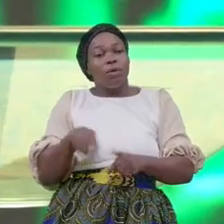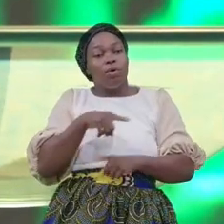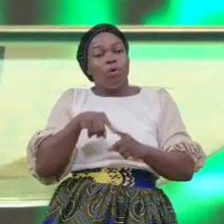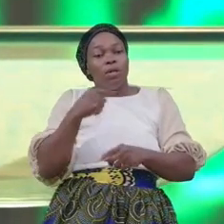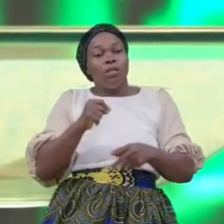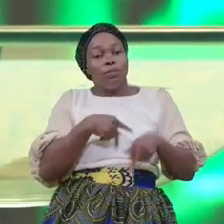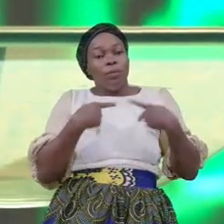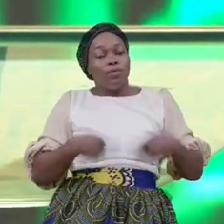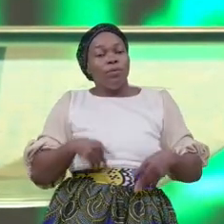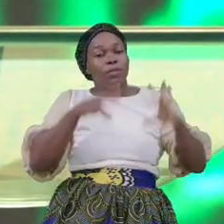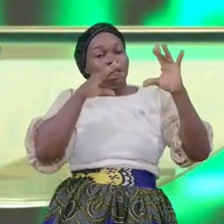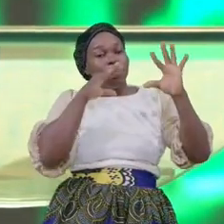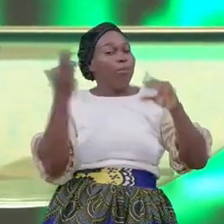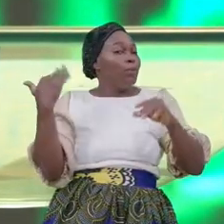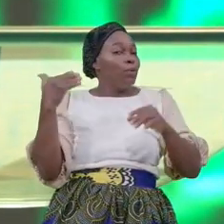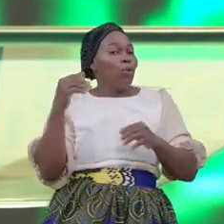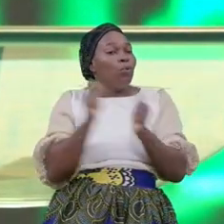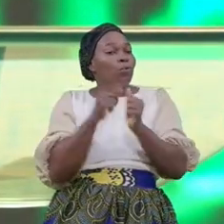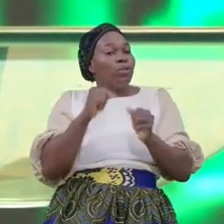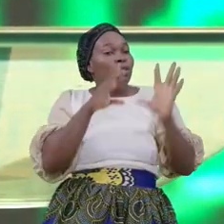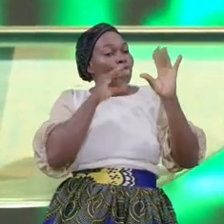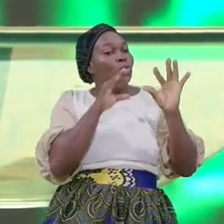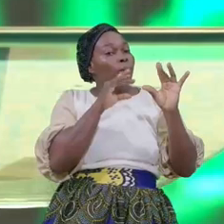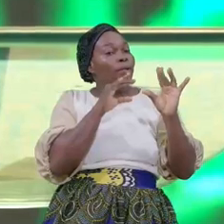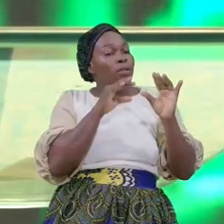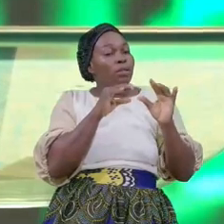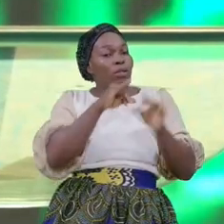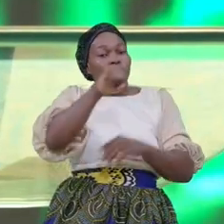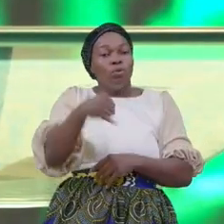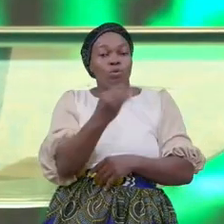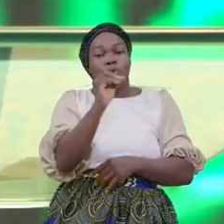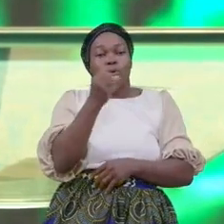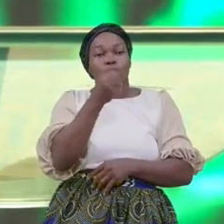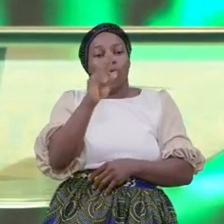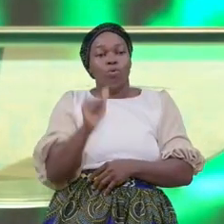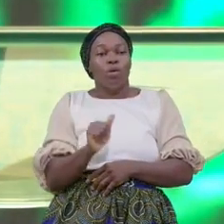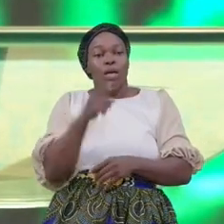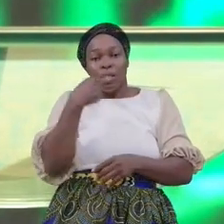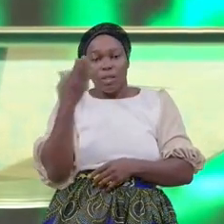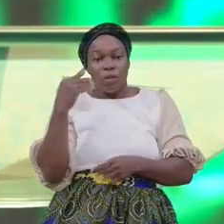comme les sacrificateurs sonnaient des trompettes, Josué dit au peuple,